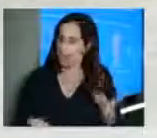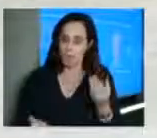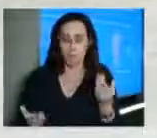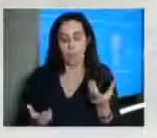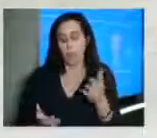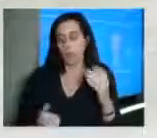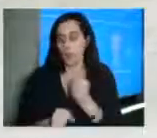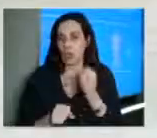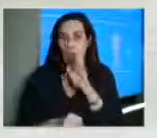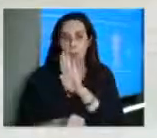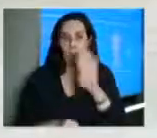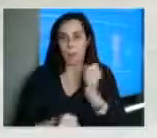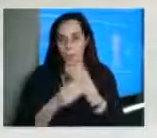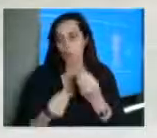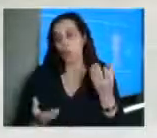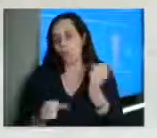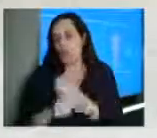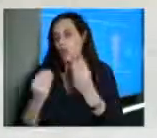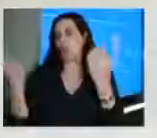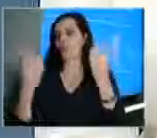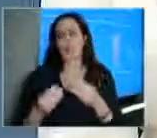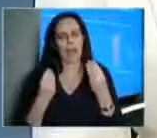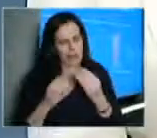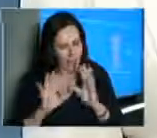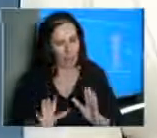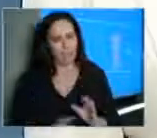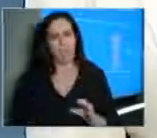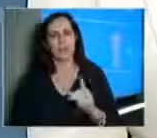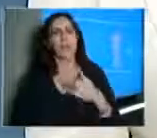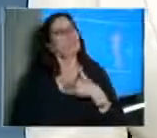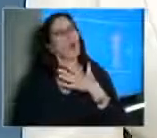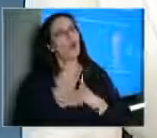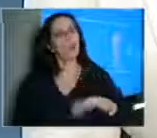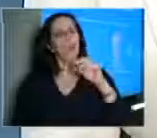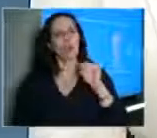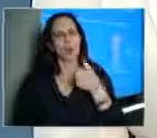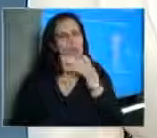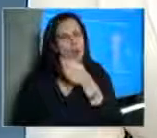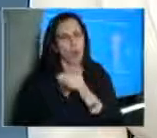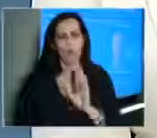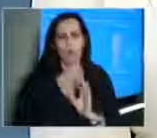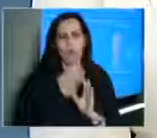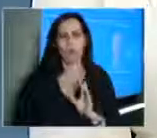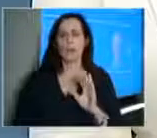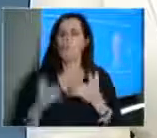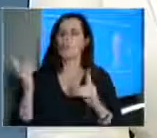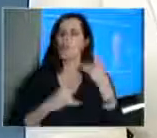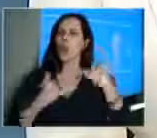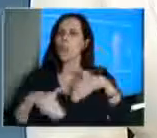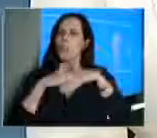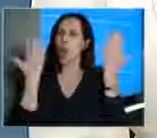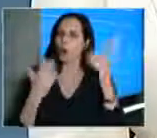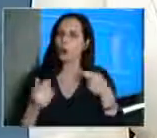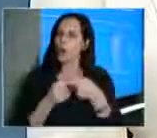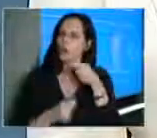ששלו, שלו, אין בעיה עם זה. טוב, תכף נדבר על הפרשות האלה. אני רוצה קודם לשאול אותך על הסיפור של הבוקר הזה